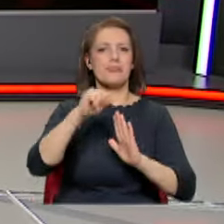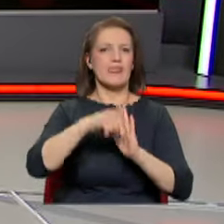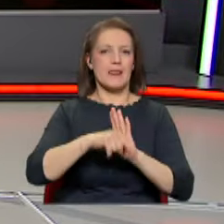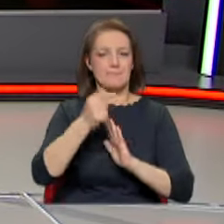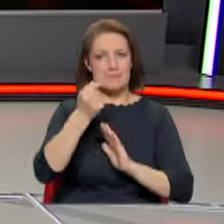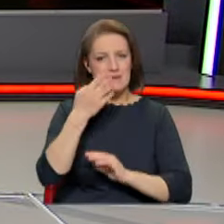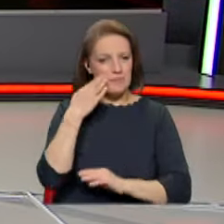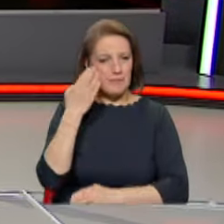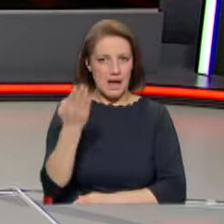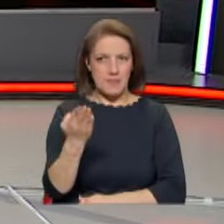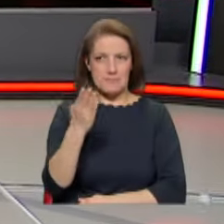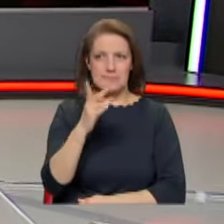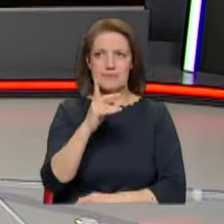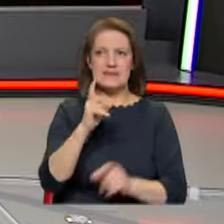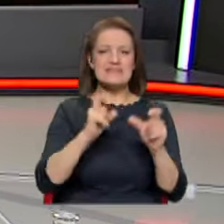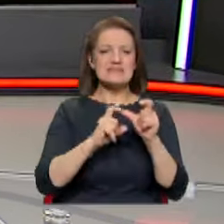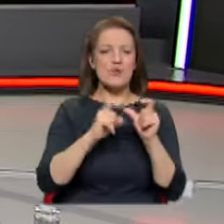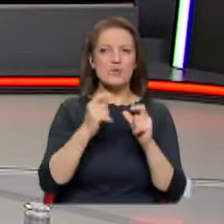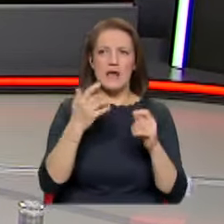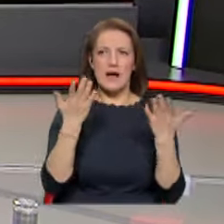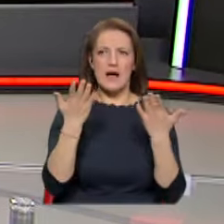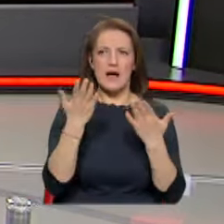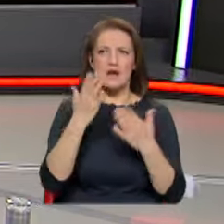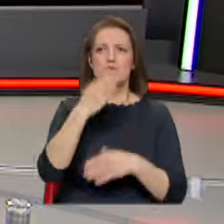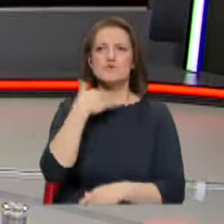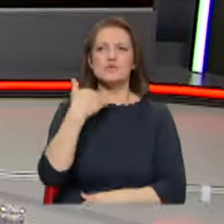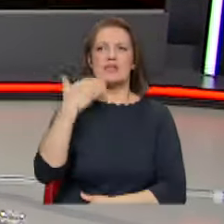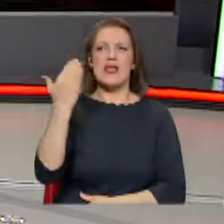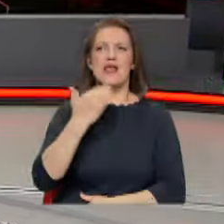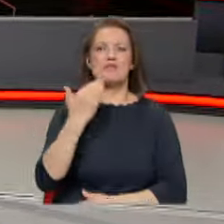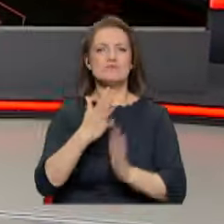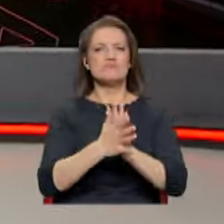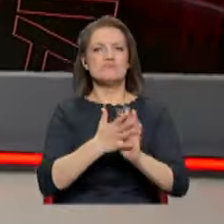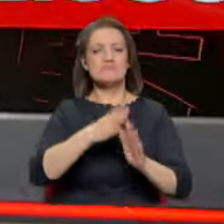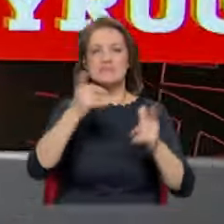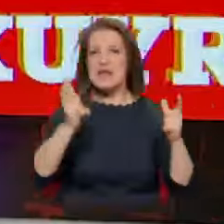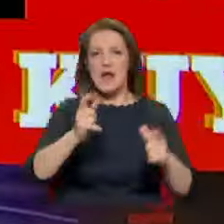biraz girelim. Bakın, sahurda ucuz et kuyruğu, bu sefer yer İstanbul, Beylikdüzü.